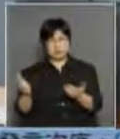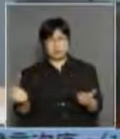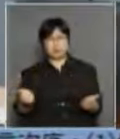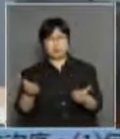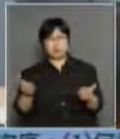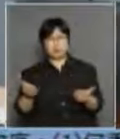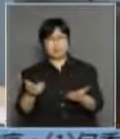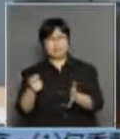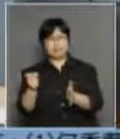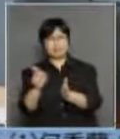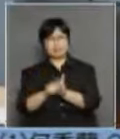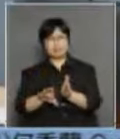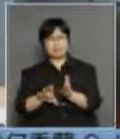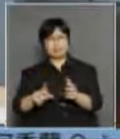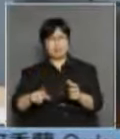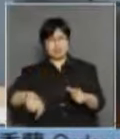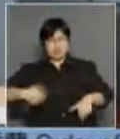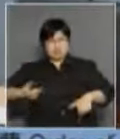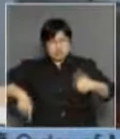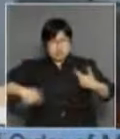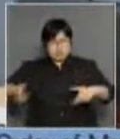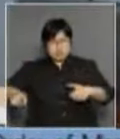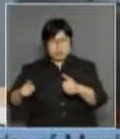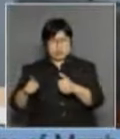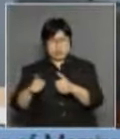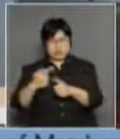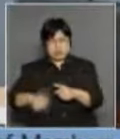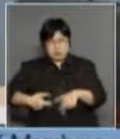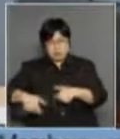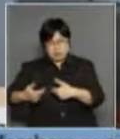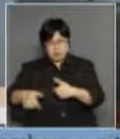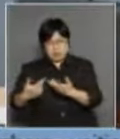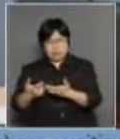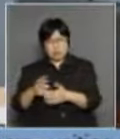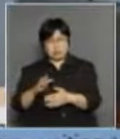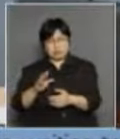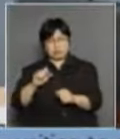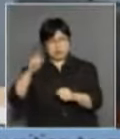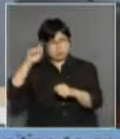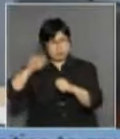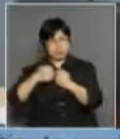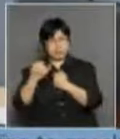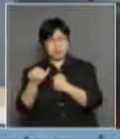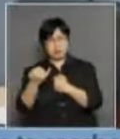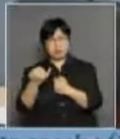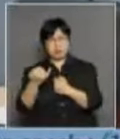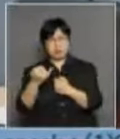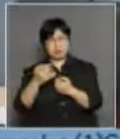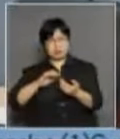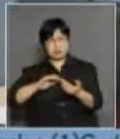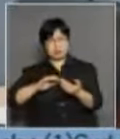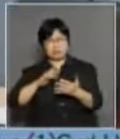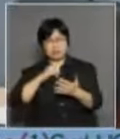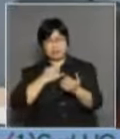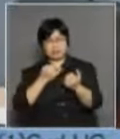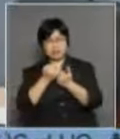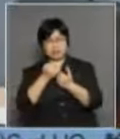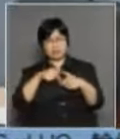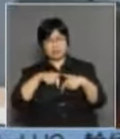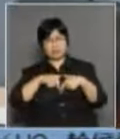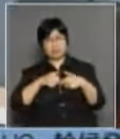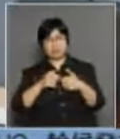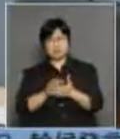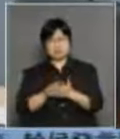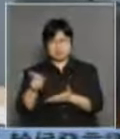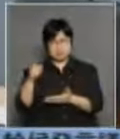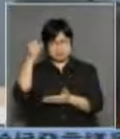成不儲蓄亂消費先使未來錢的不良習慣，並產生逆反的心理。我不知道